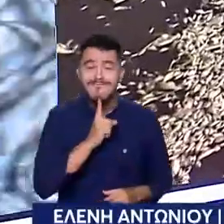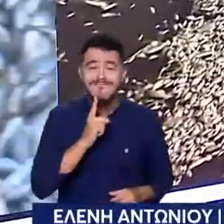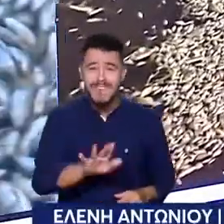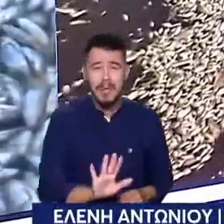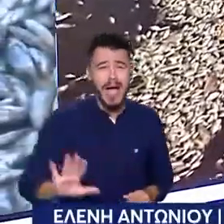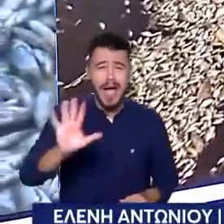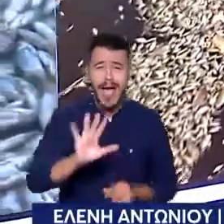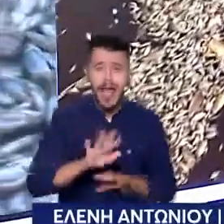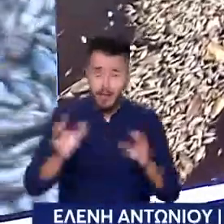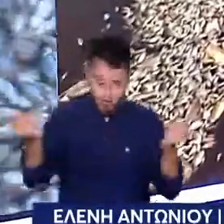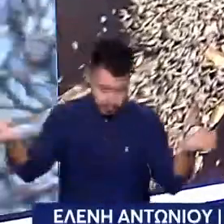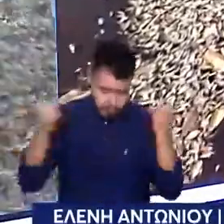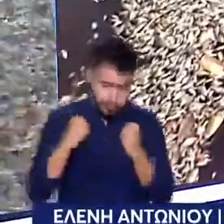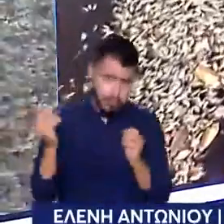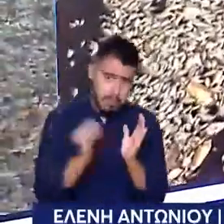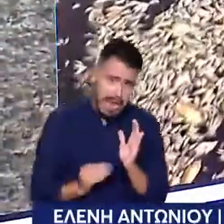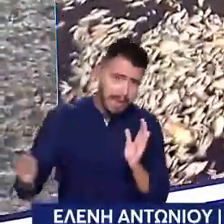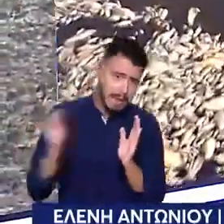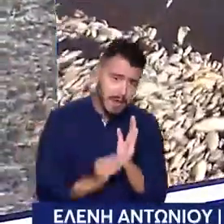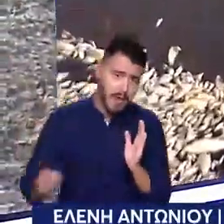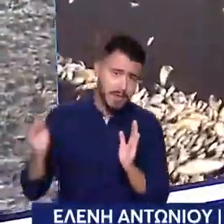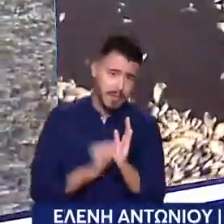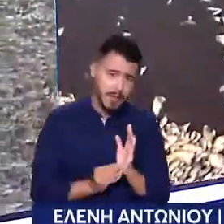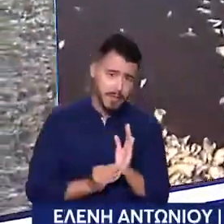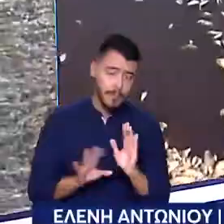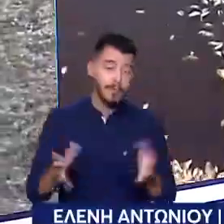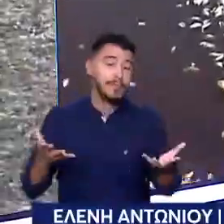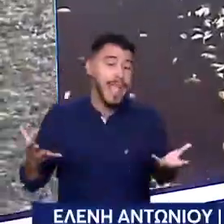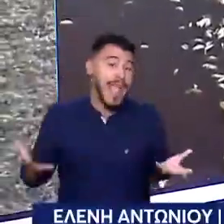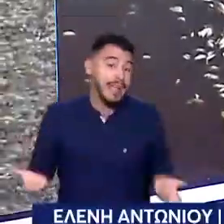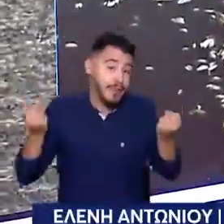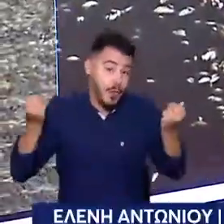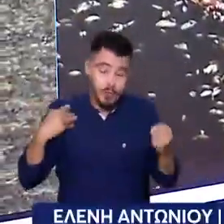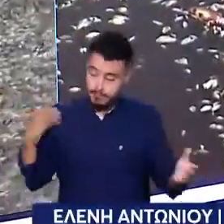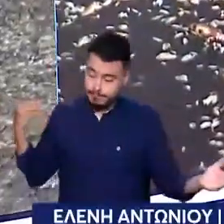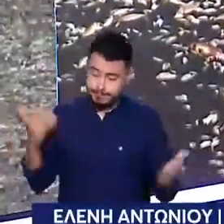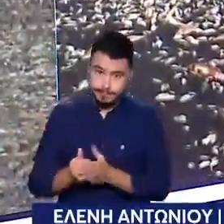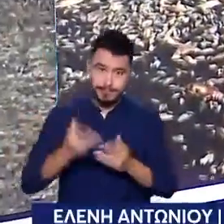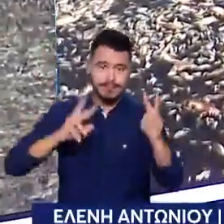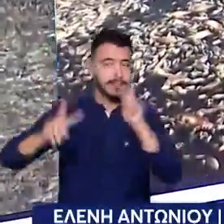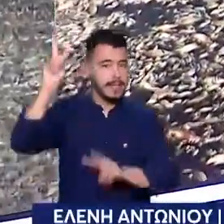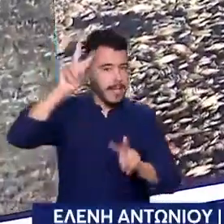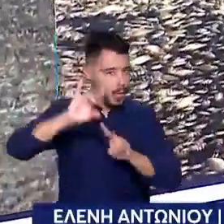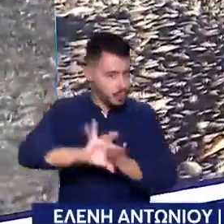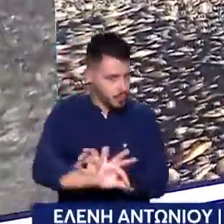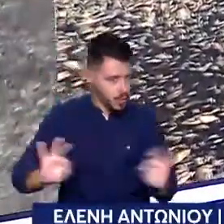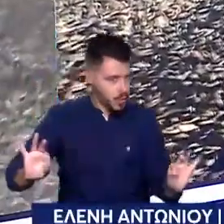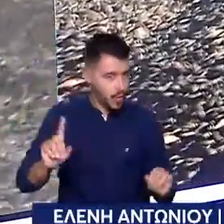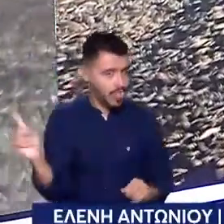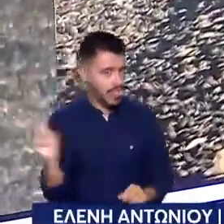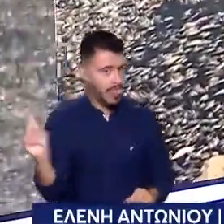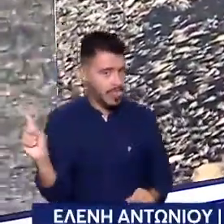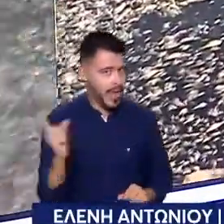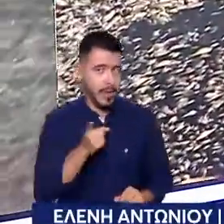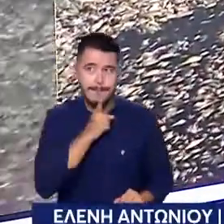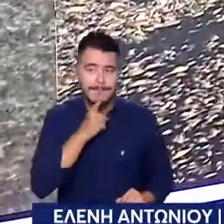περιοχή. Ευτυχώς, επειδή το είπε η Ελένη, τα καιρικά φαινόμενα δεν φαίνεται να έχουν βάλει στο στόχαστρό τους εδώ, την